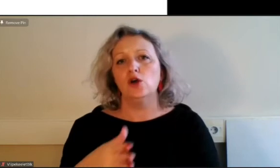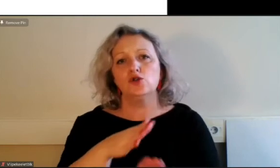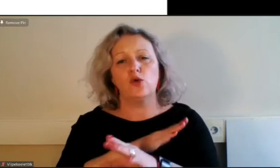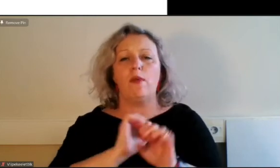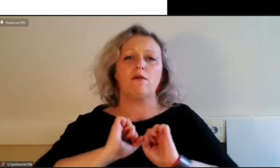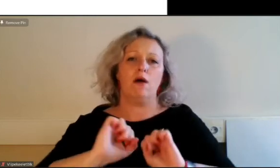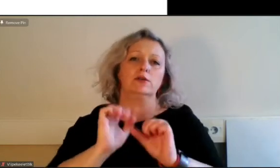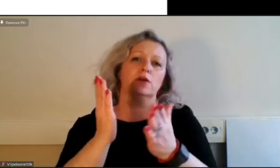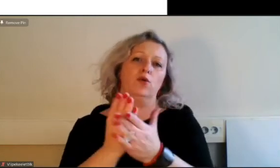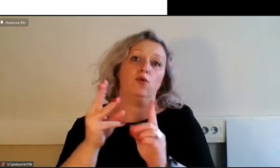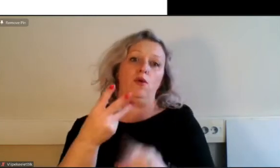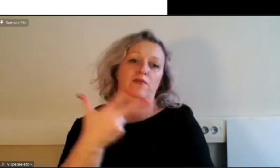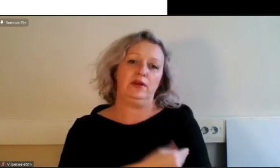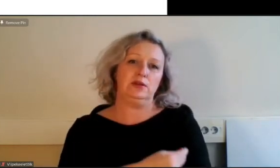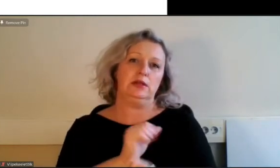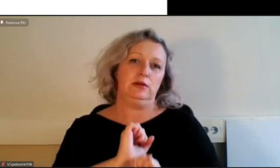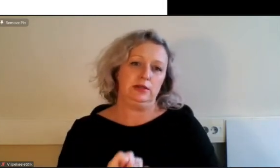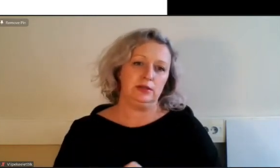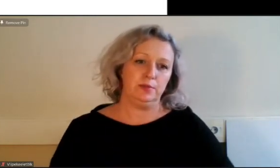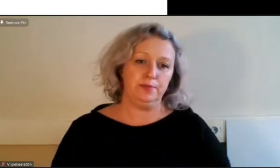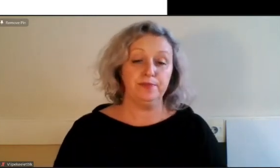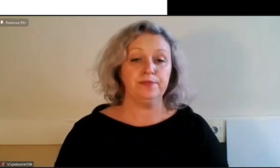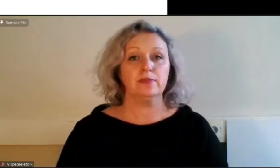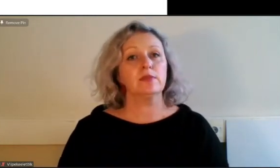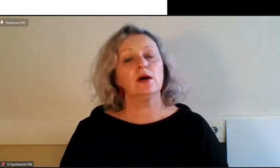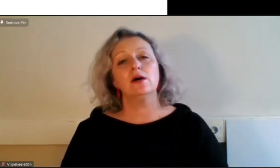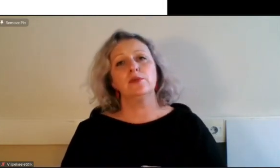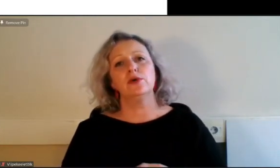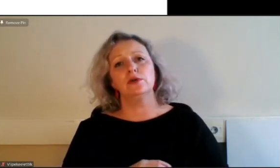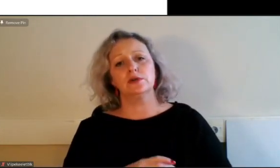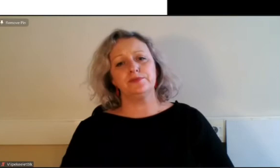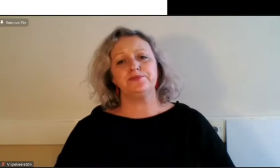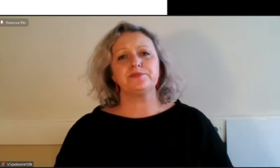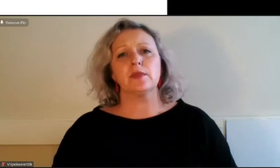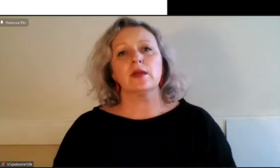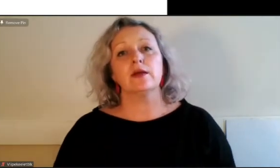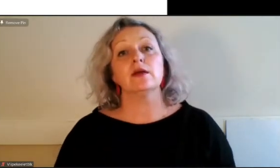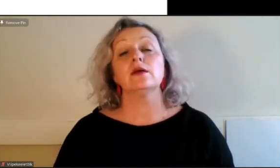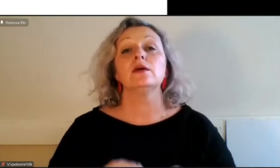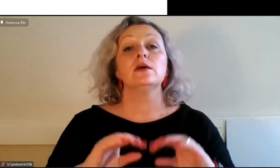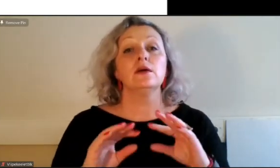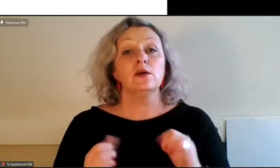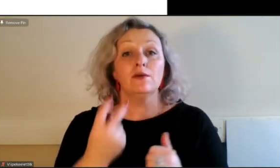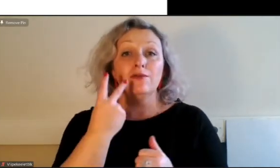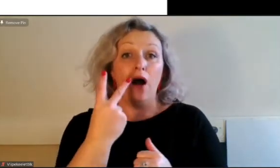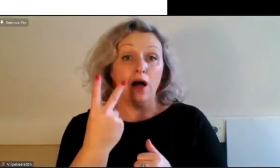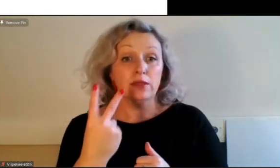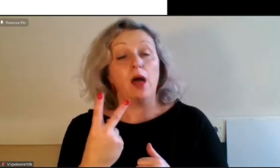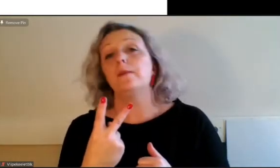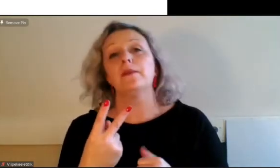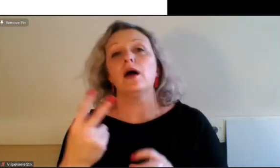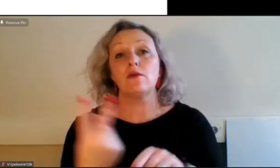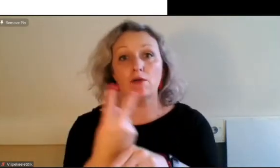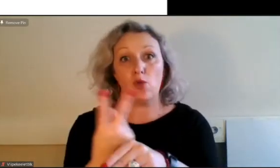suvest pihta, eks ju. Et kuidas esialgu oli nendel viirust väga-väga vähe, ei olnud vaktsineerimata inimeste ega kellegi